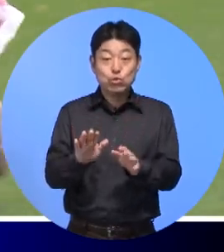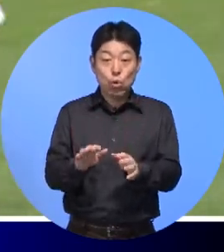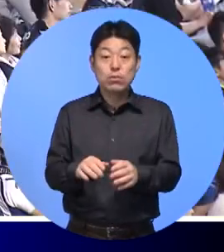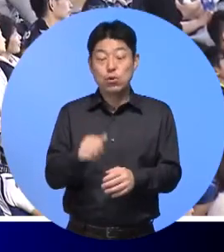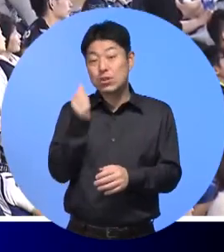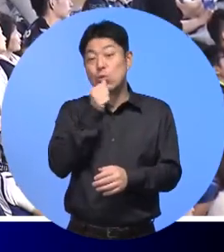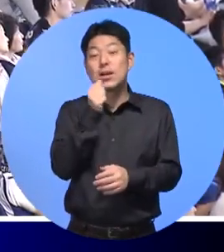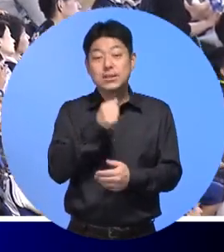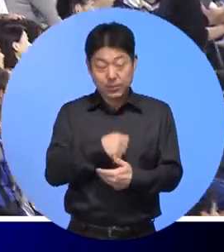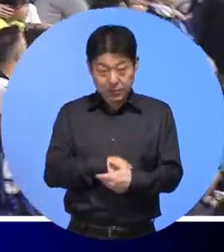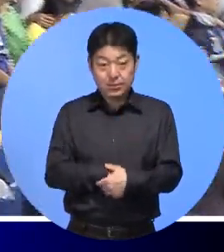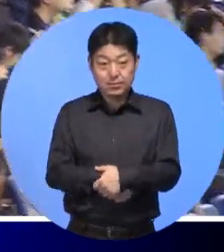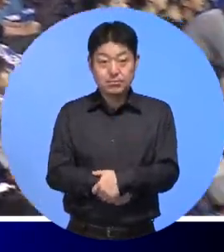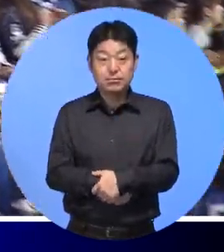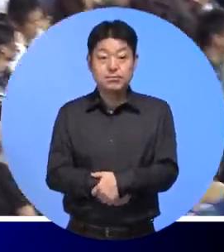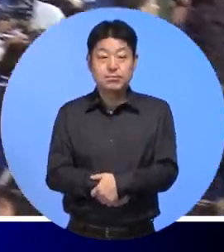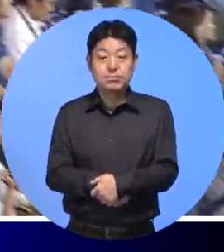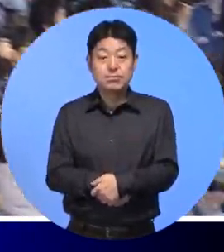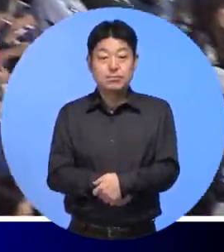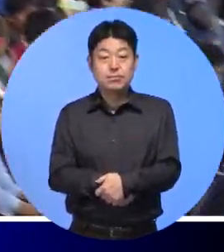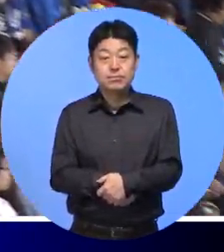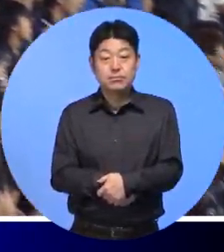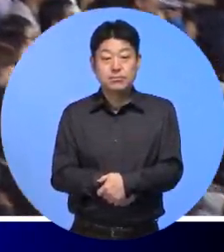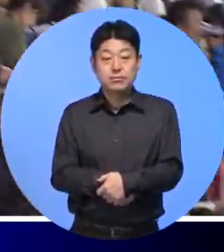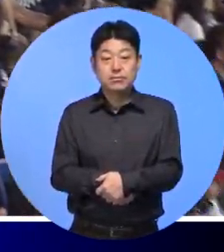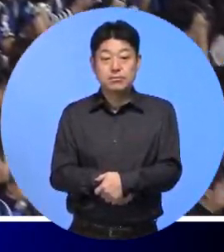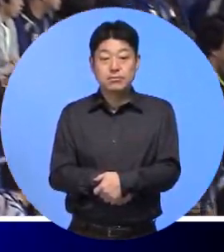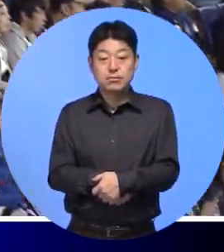タ2017の様子をお届けします。